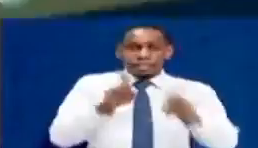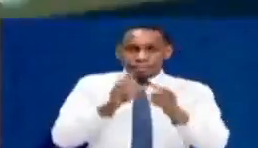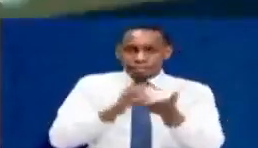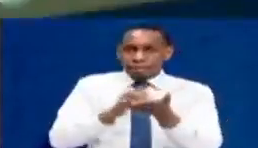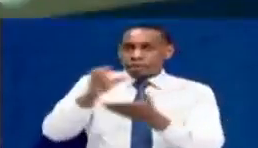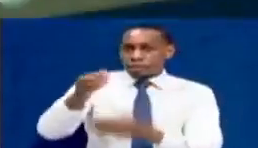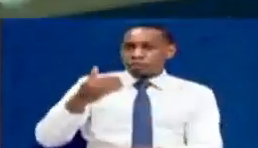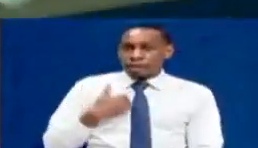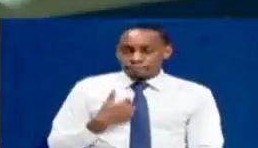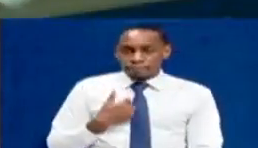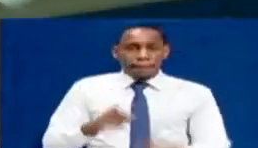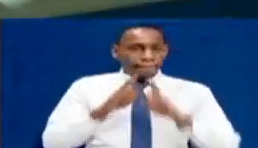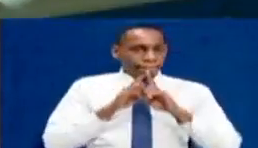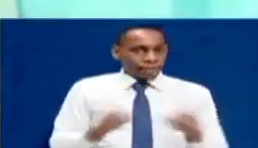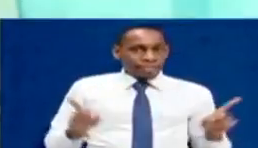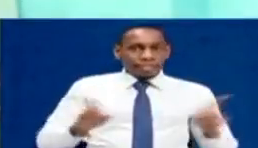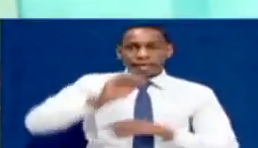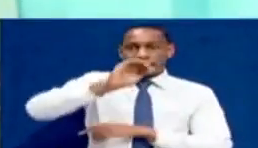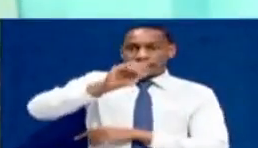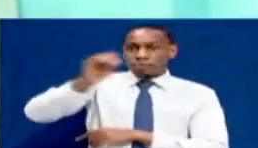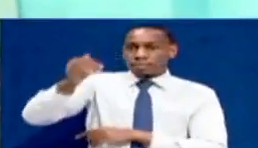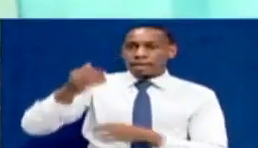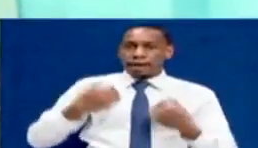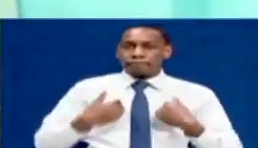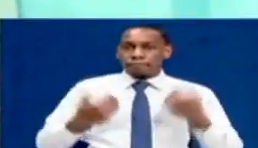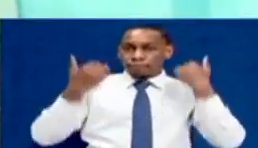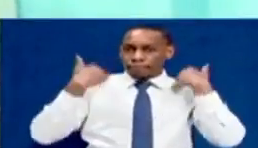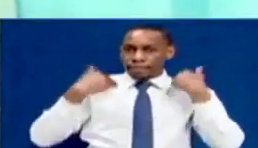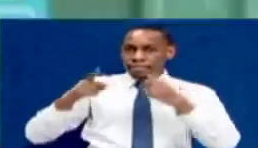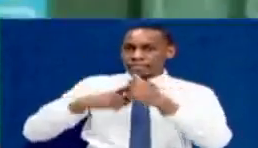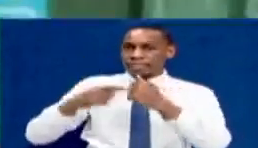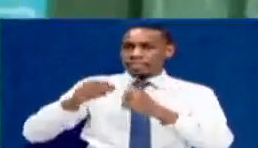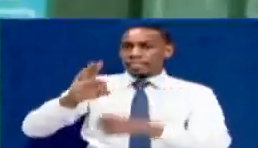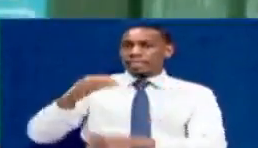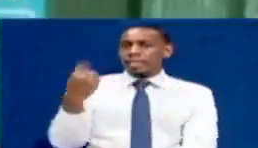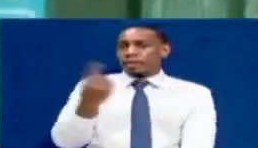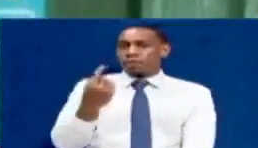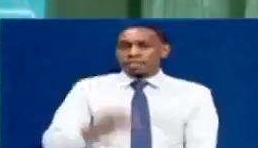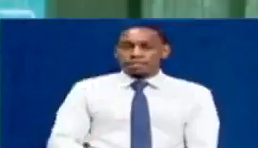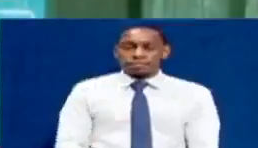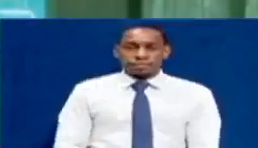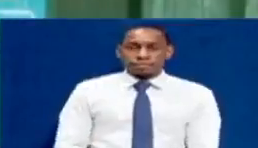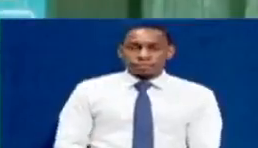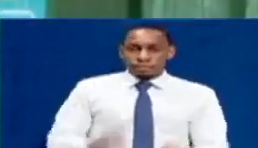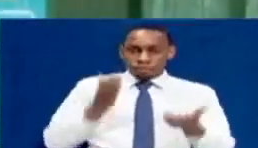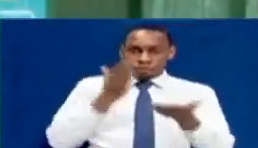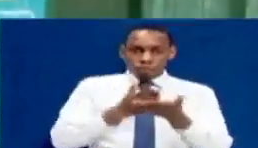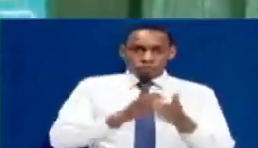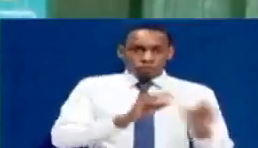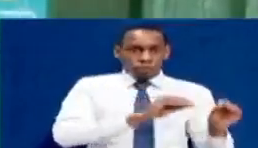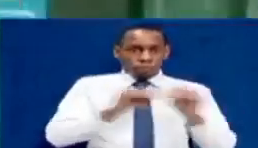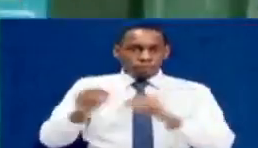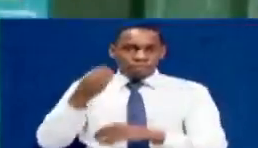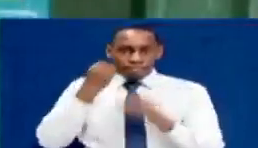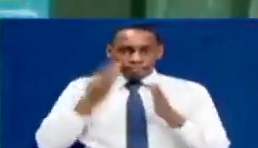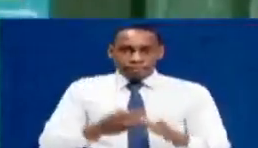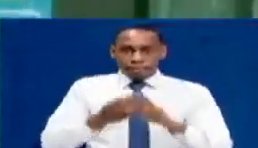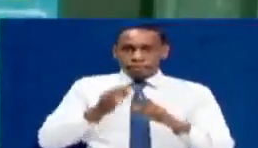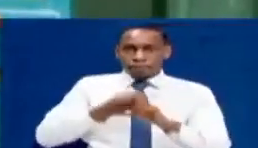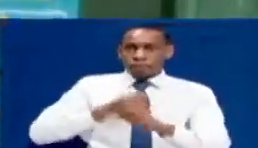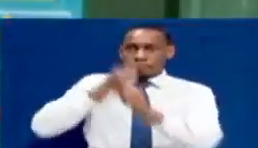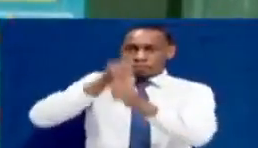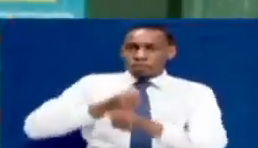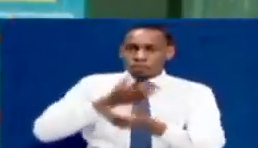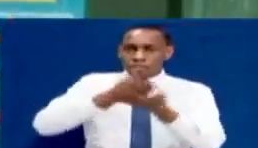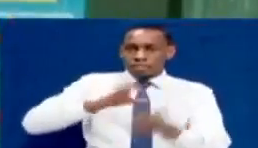wanapata pesa. Licha ya hilo, hata hivyo, kaunti hiyo ina vitanda 63 pekee. We evacuating patients from Ngong sub county hospital